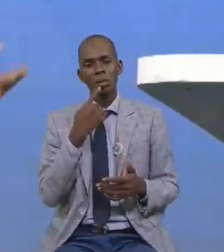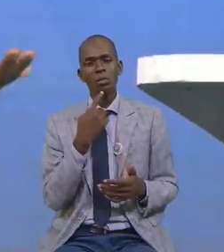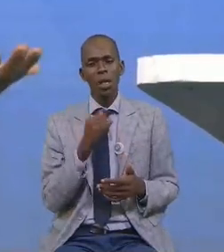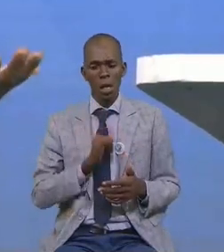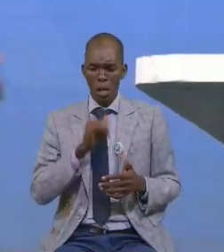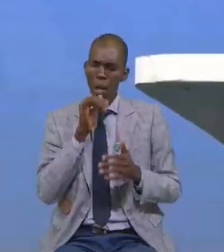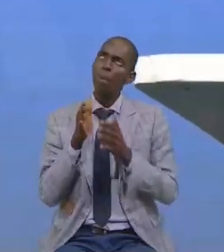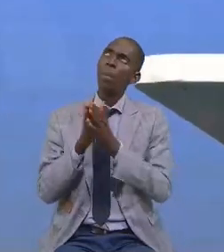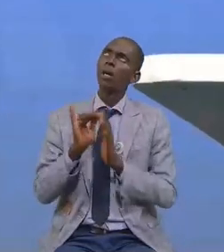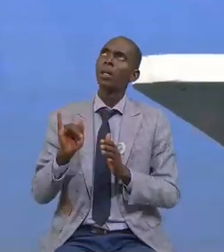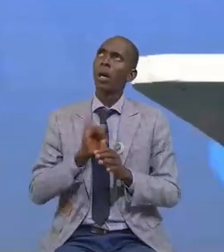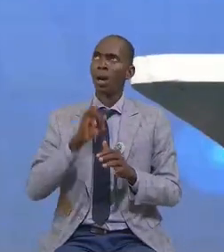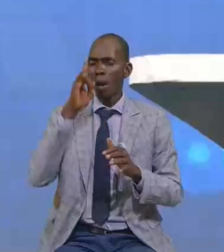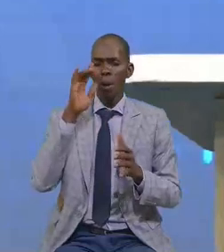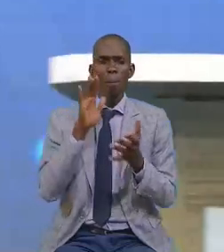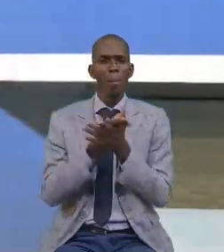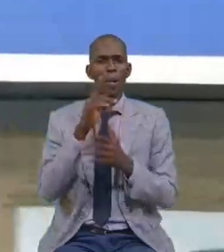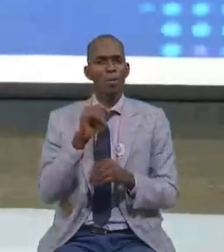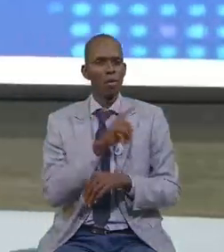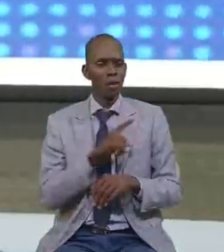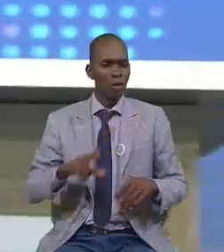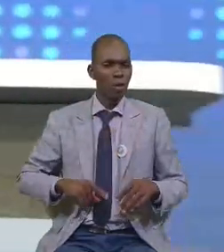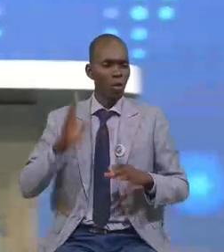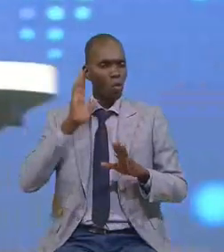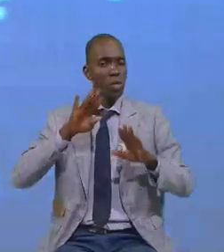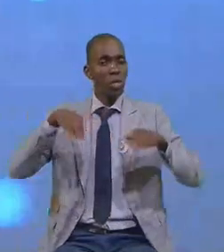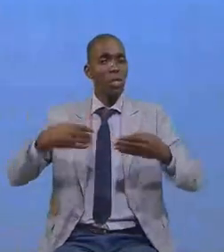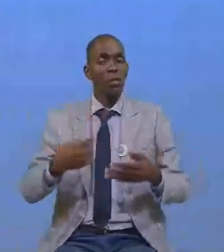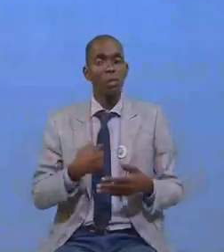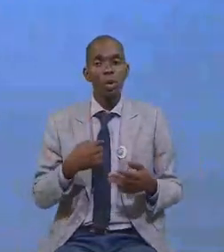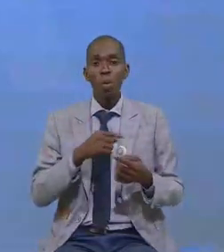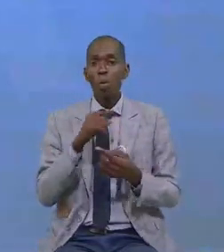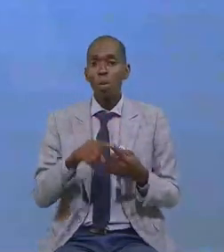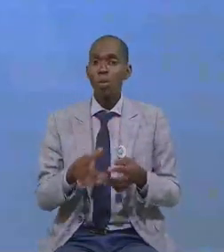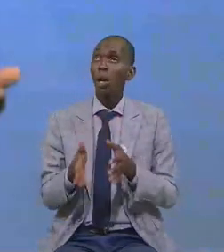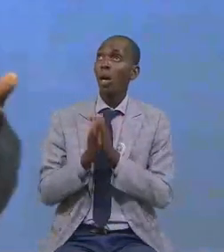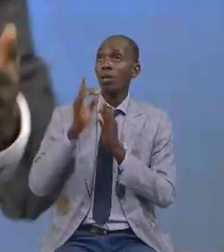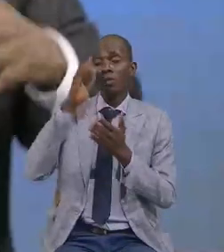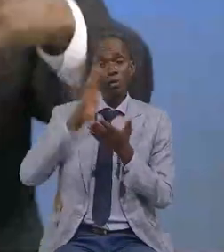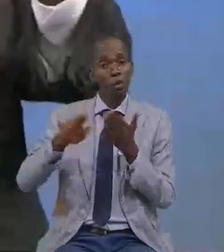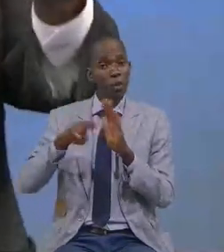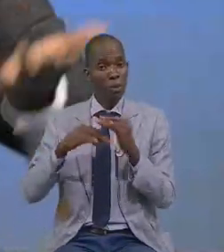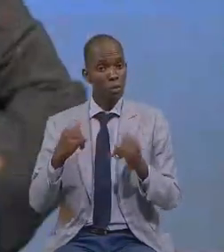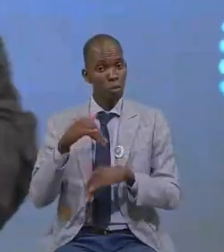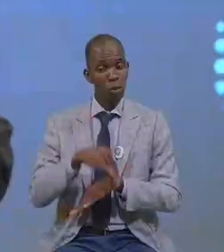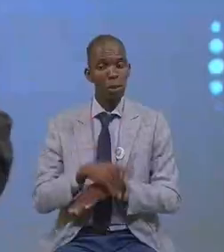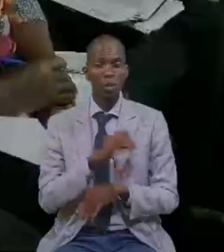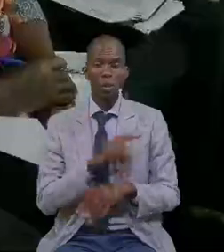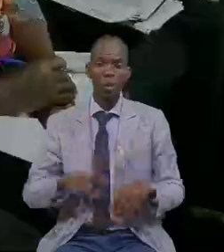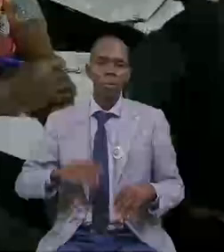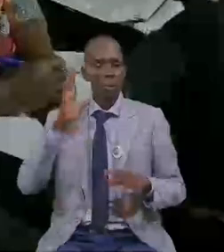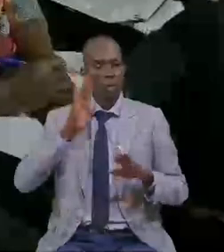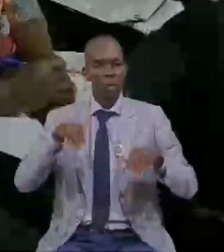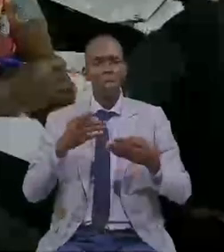à tous qui disent que je crois, je demande, le Seigneur va accorder. Quand tu demandes le pardon ce soir, le Seigneur va te